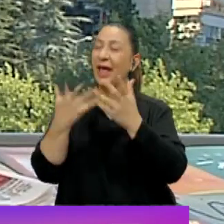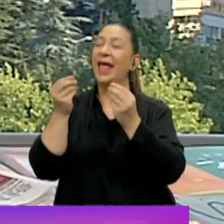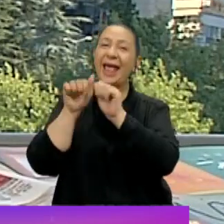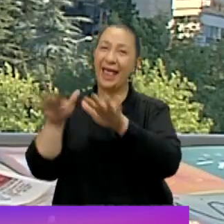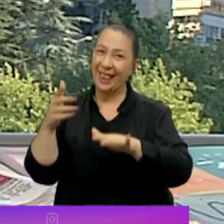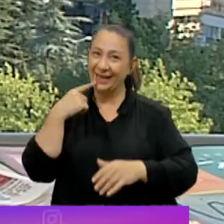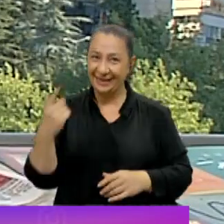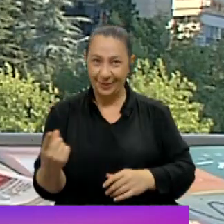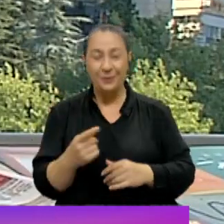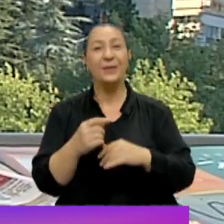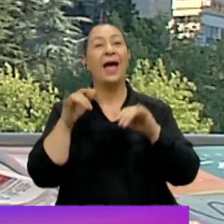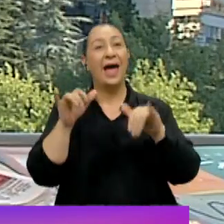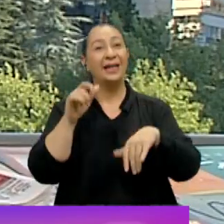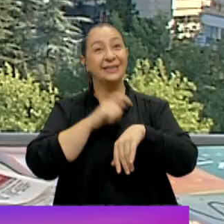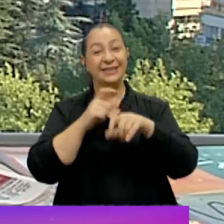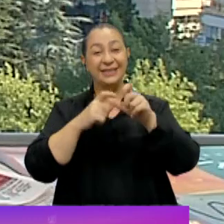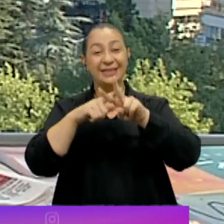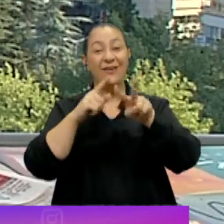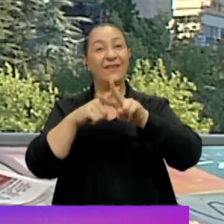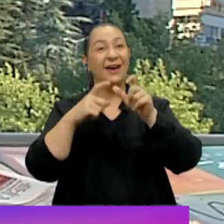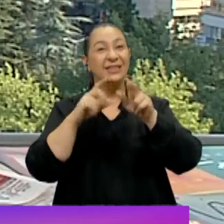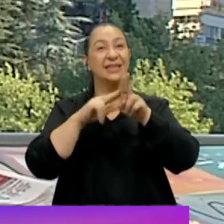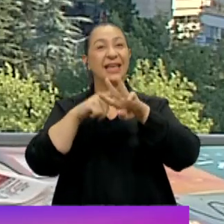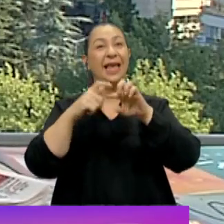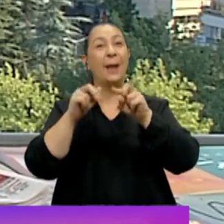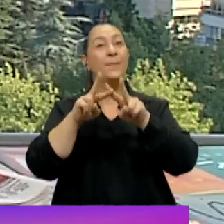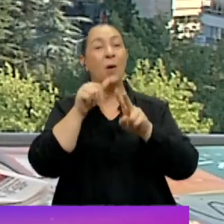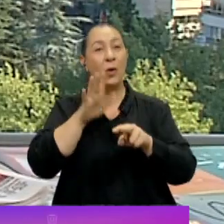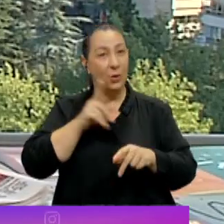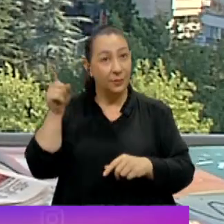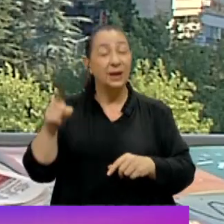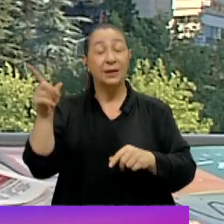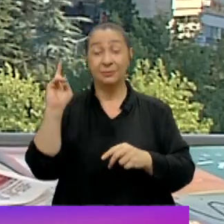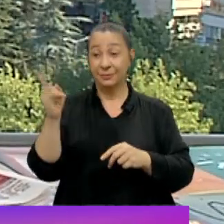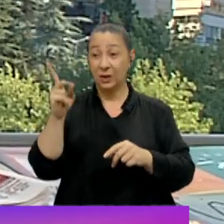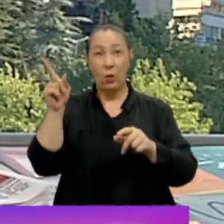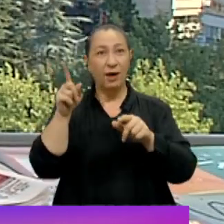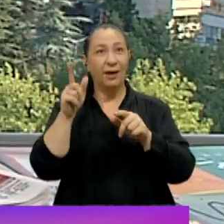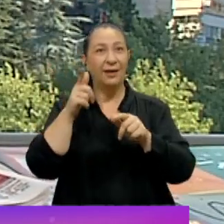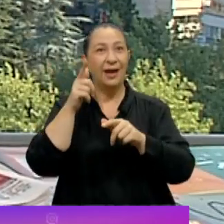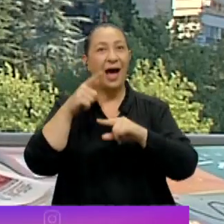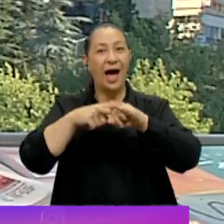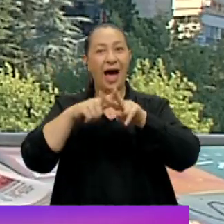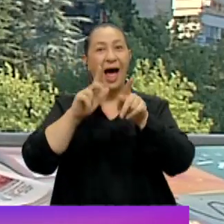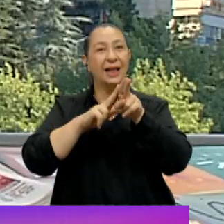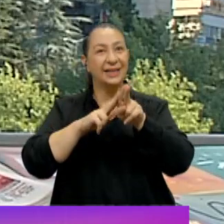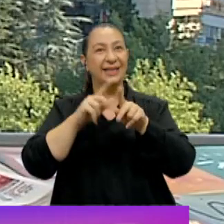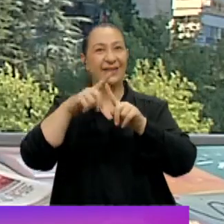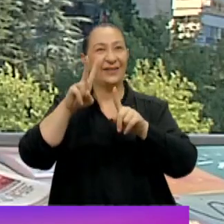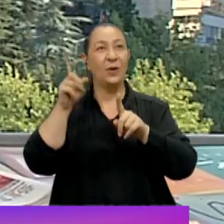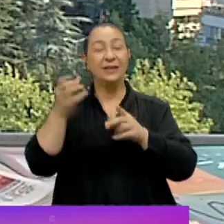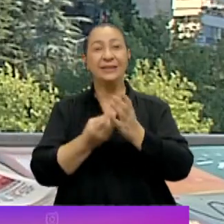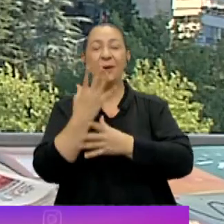yayınlar dileğimi ileteyim. Aynı zamanda Savaş Kerimoğlu. Savaş Kerimoğlu da kendisi O da yayında Halk TV'de, o da